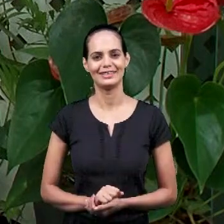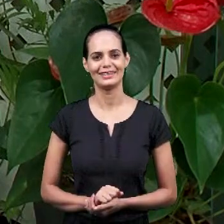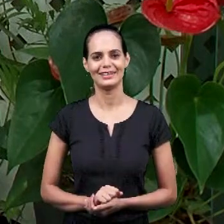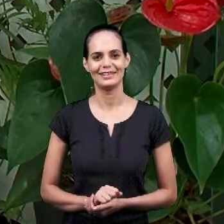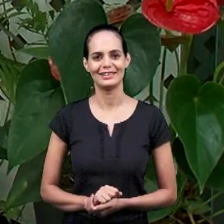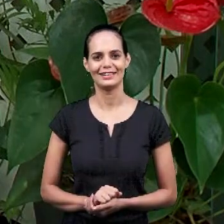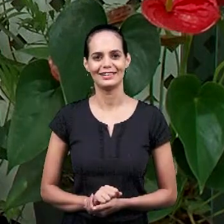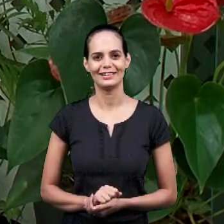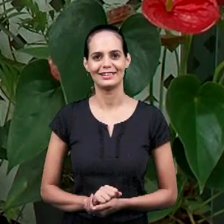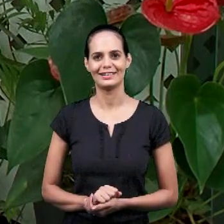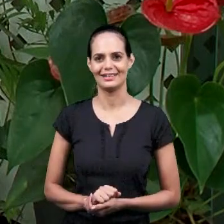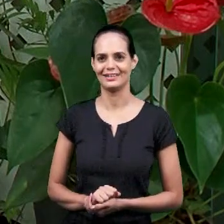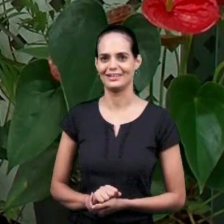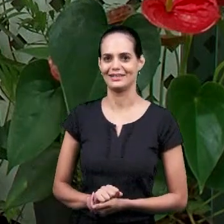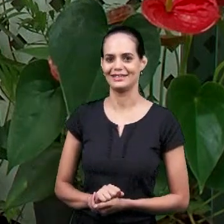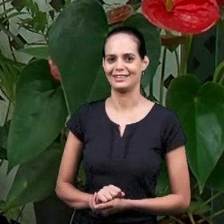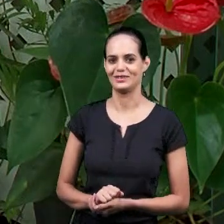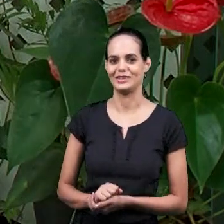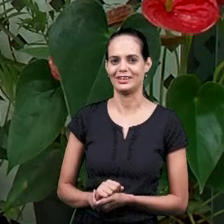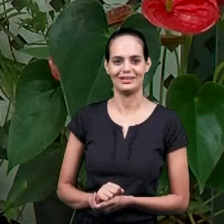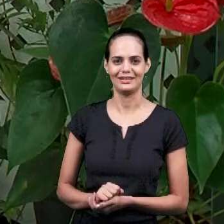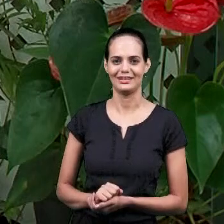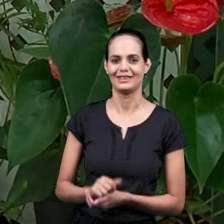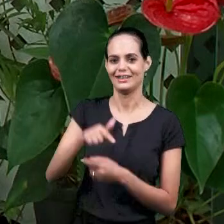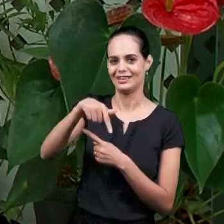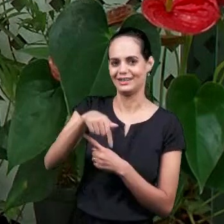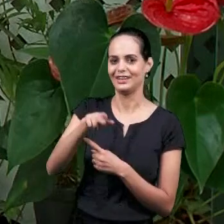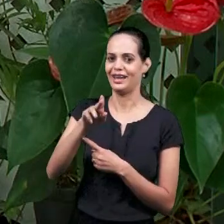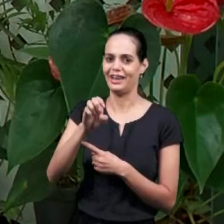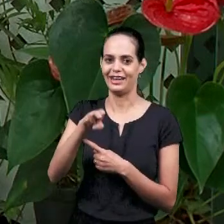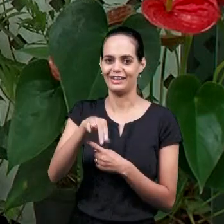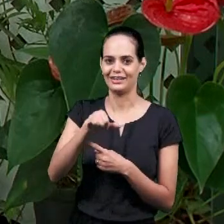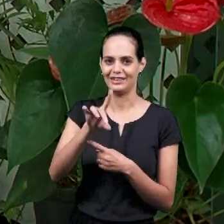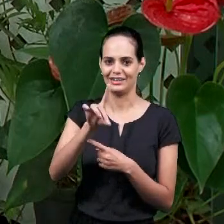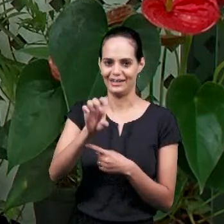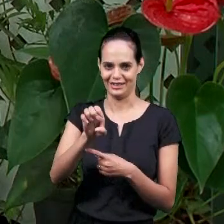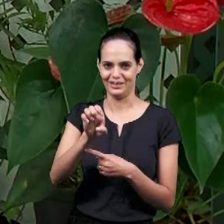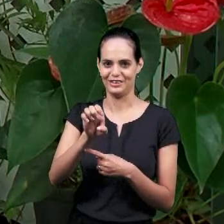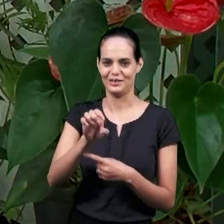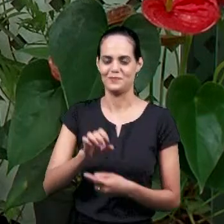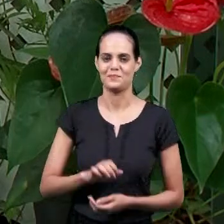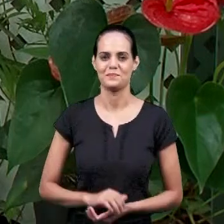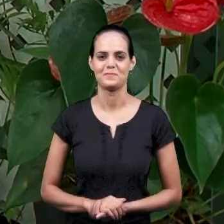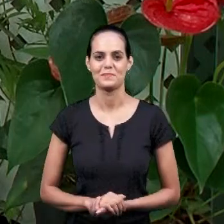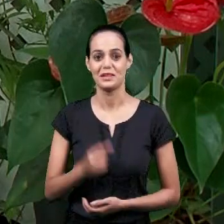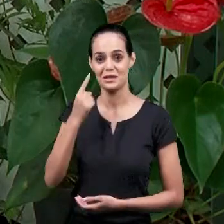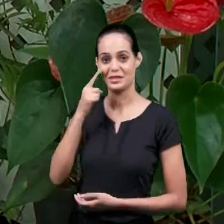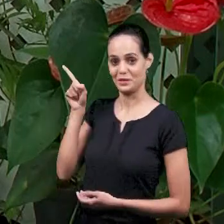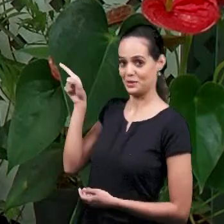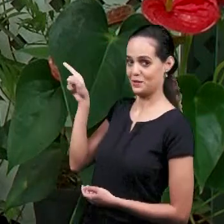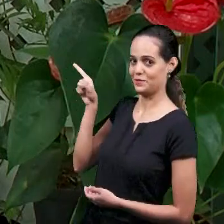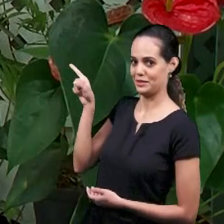il y a un groupe ici de président Kennedy. Regardez ici.